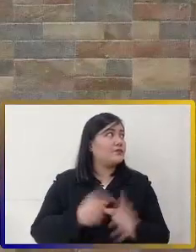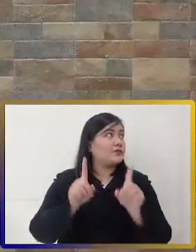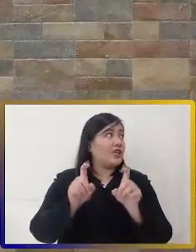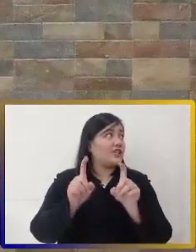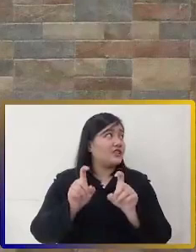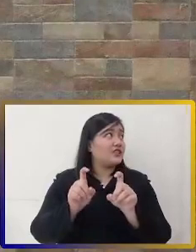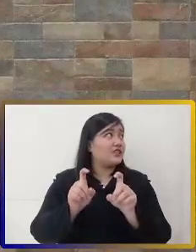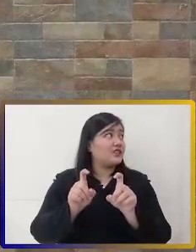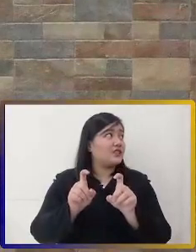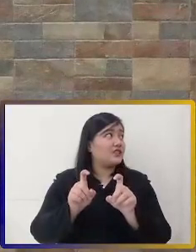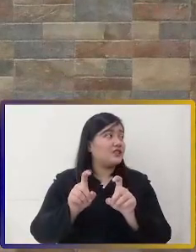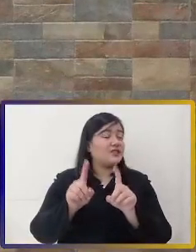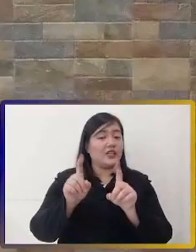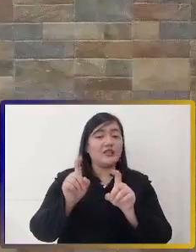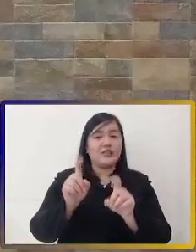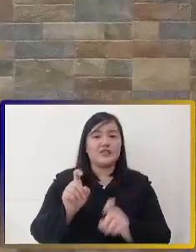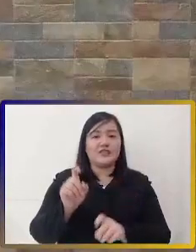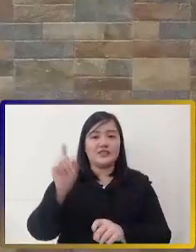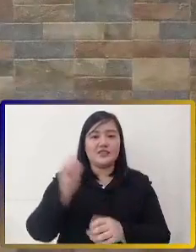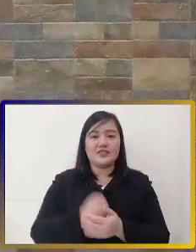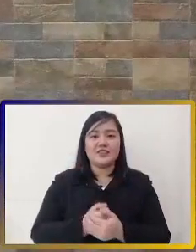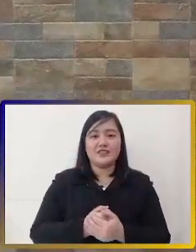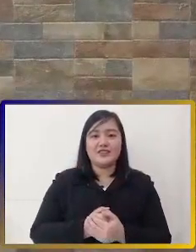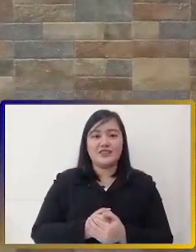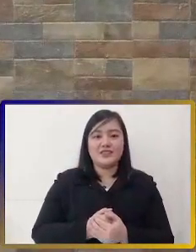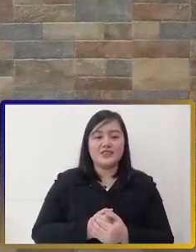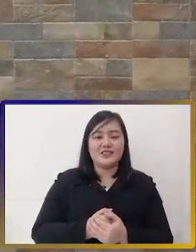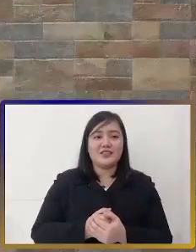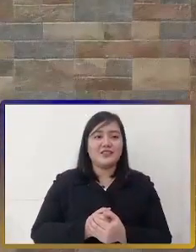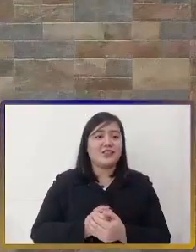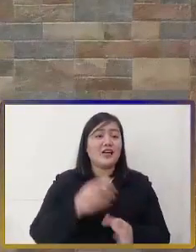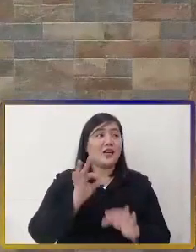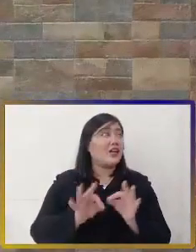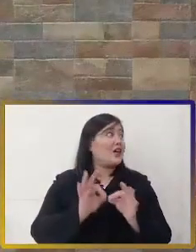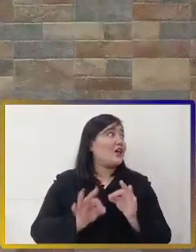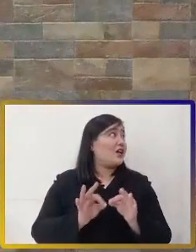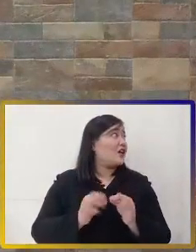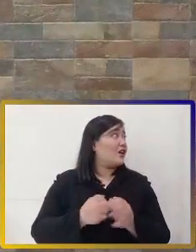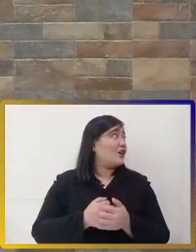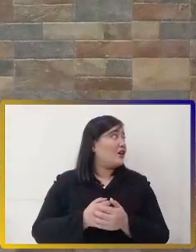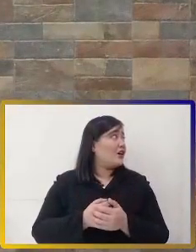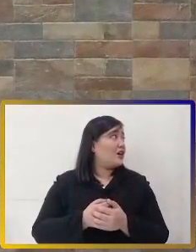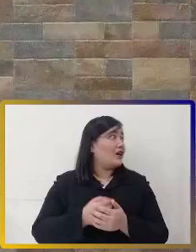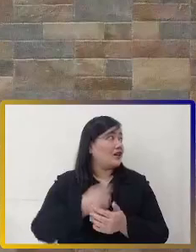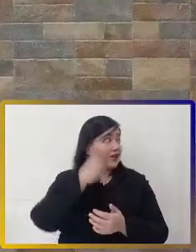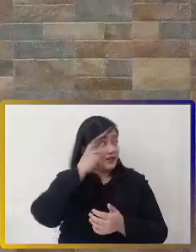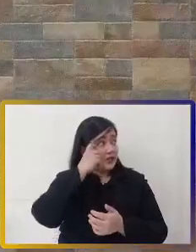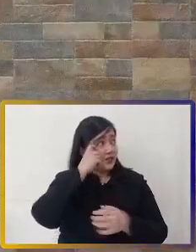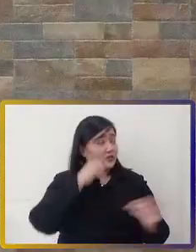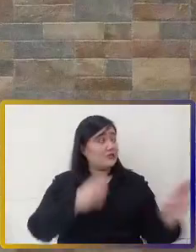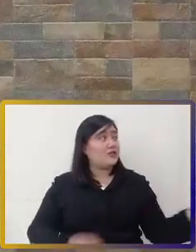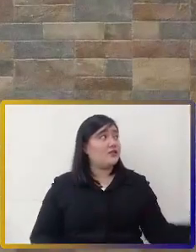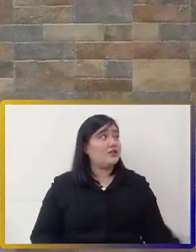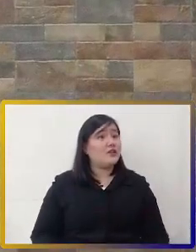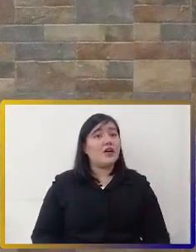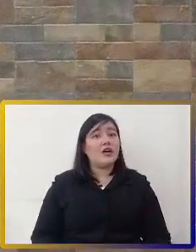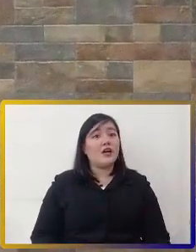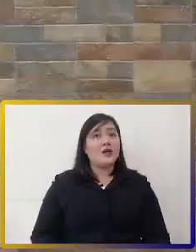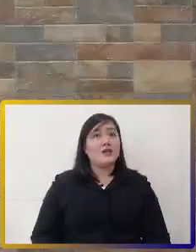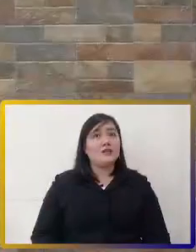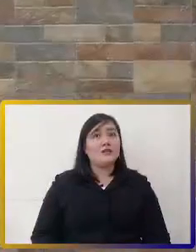mag-conclude ang tao at tanggapin ang katotohanan na yan ang simbahan ng Panginoong Hesukristo. Inuulit ko po mga